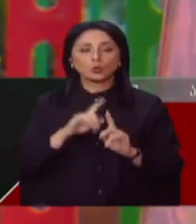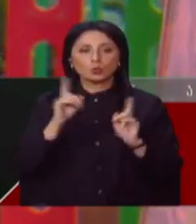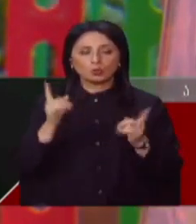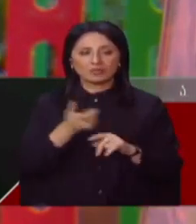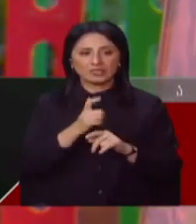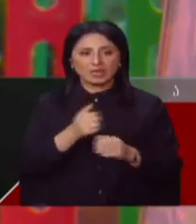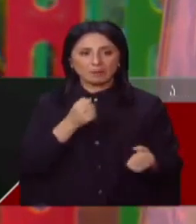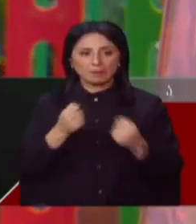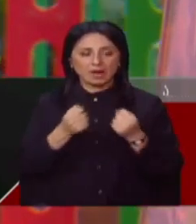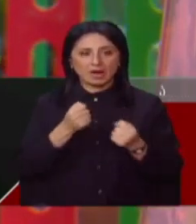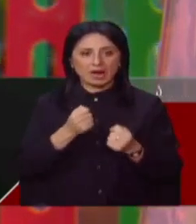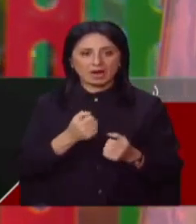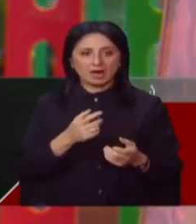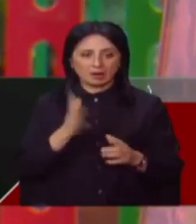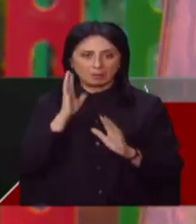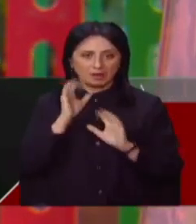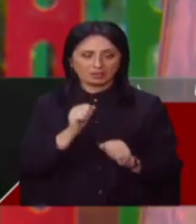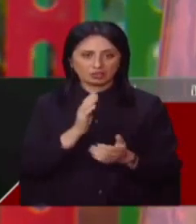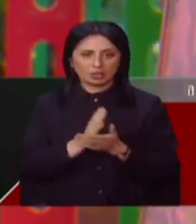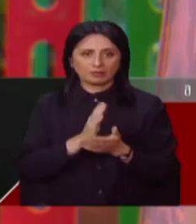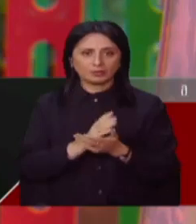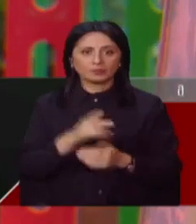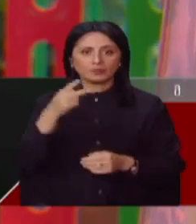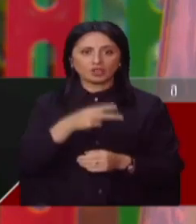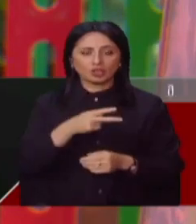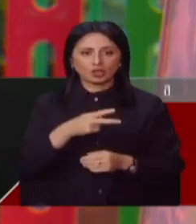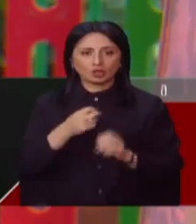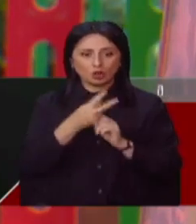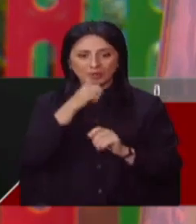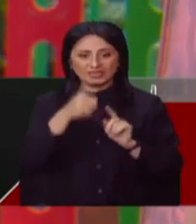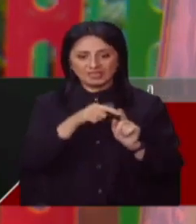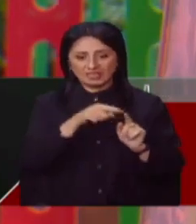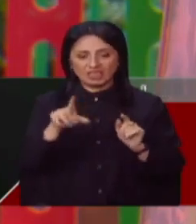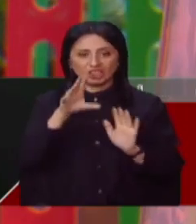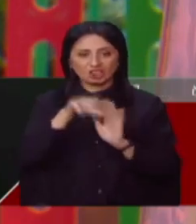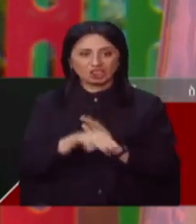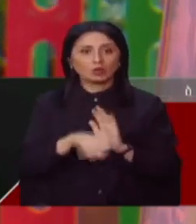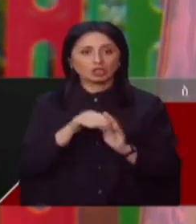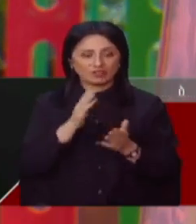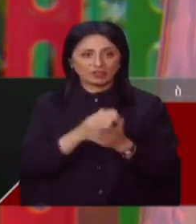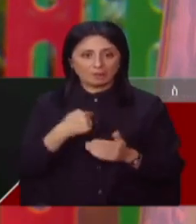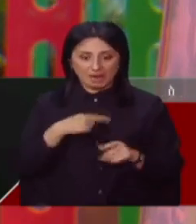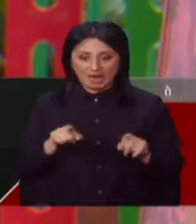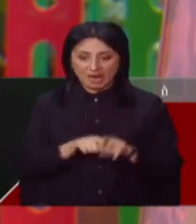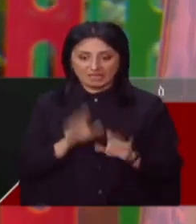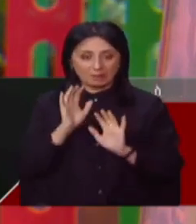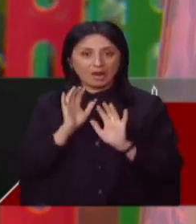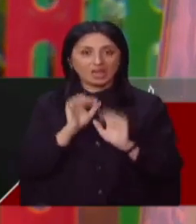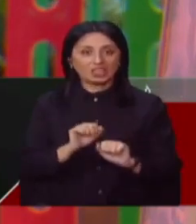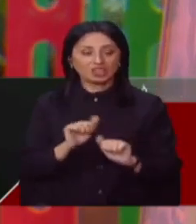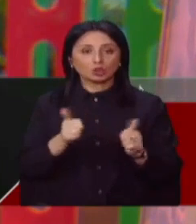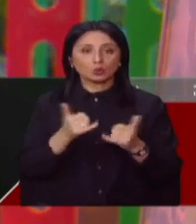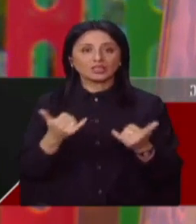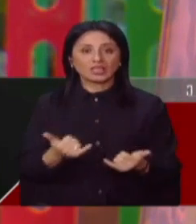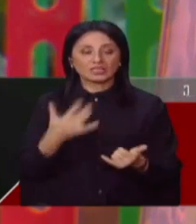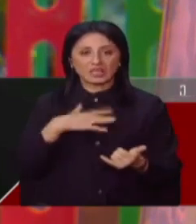უმრავლესობის ძალიან მყარი, ძალიან მაგარი მხარდაჭერა აქვს. 2012 წლიდან ვარ ჩართული არჩევნებში. მე ასეთი მხარდაჭერა,